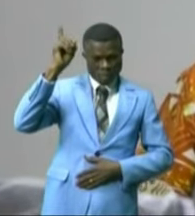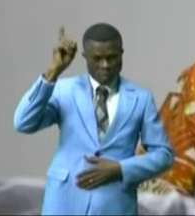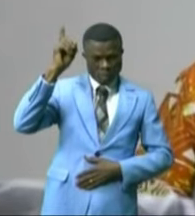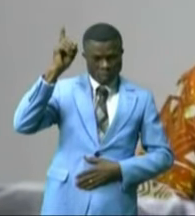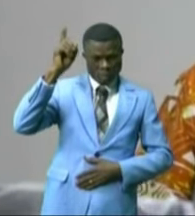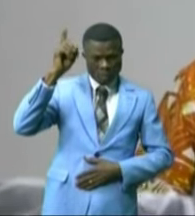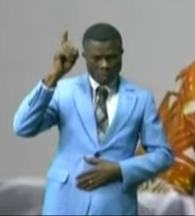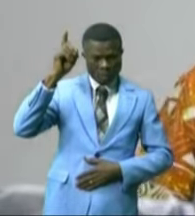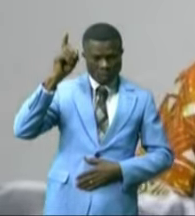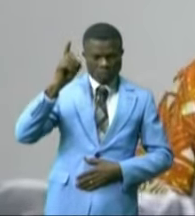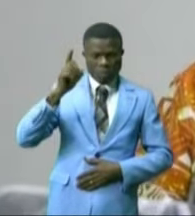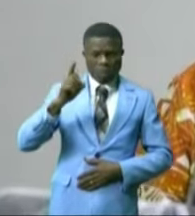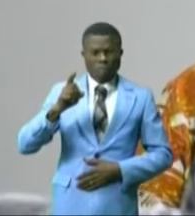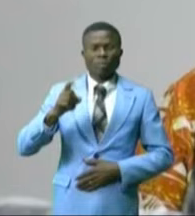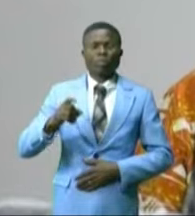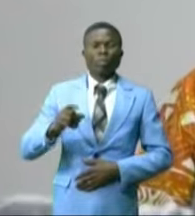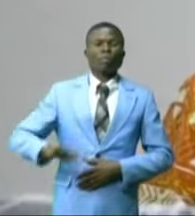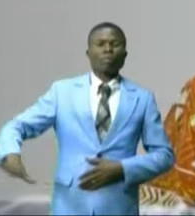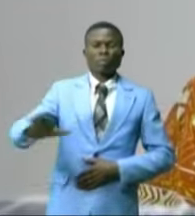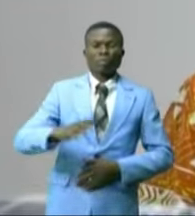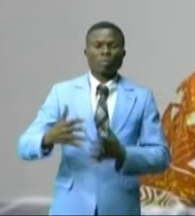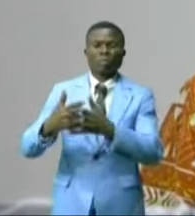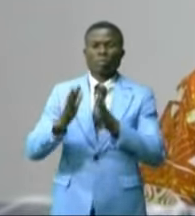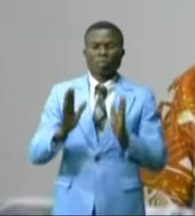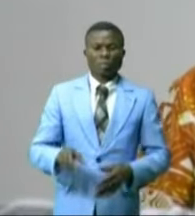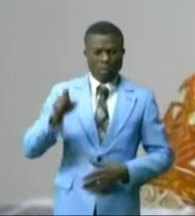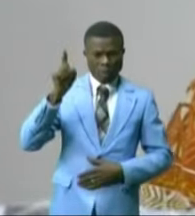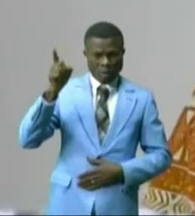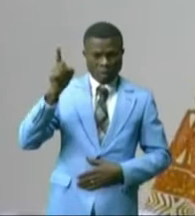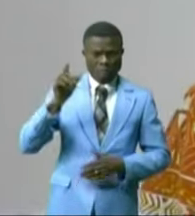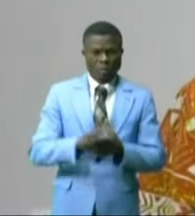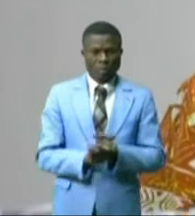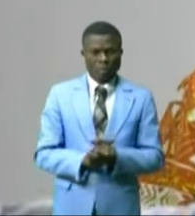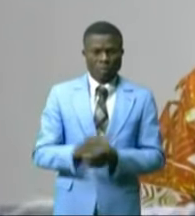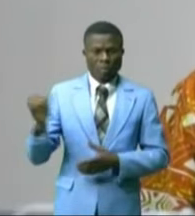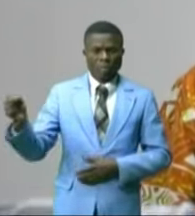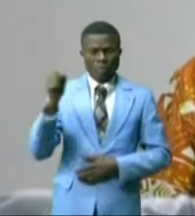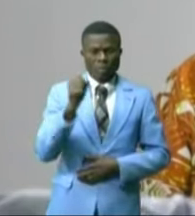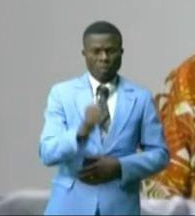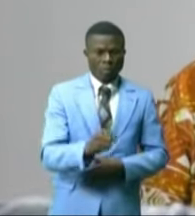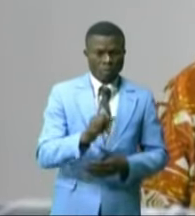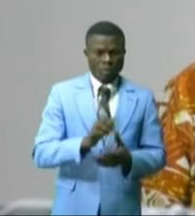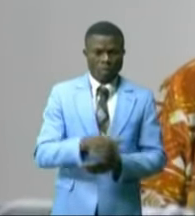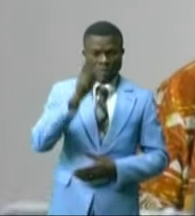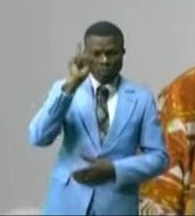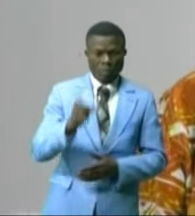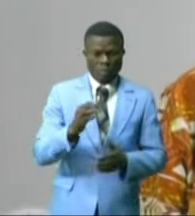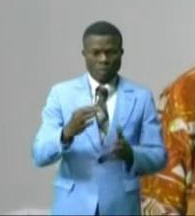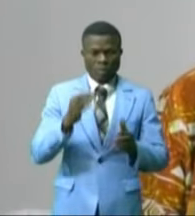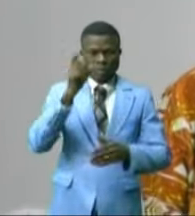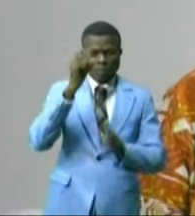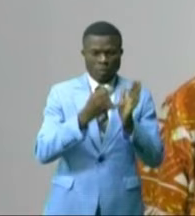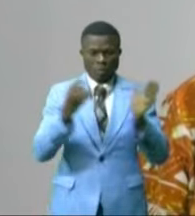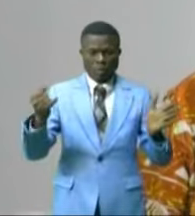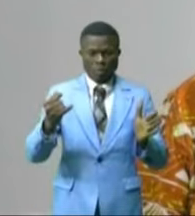le magazine américain Rolling Stone. Il est placé 178e